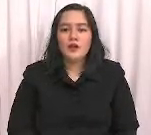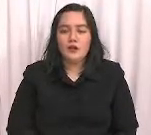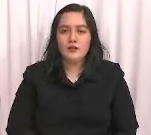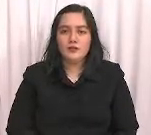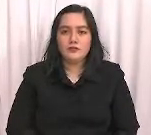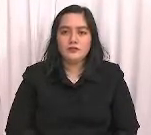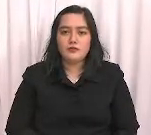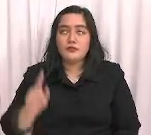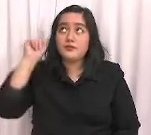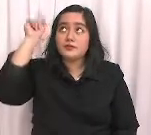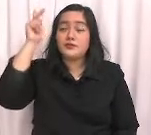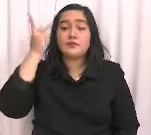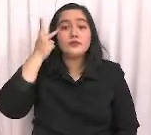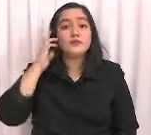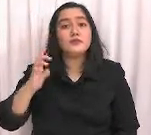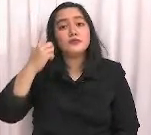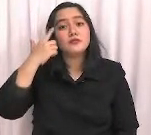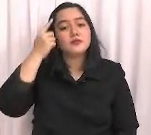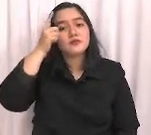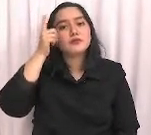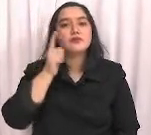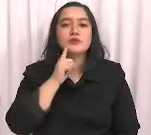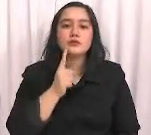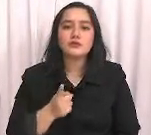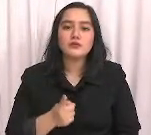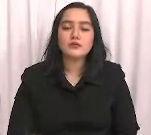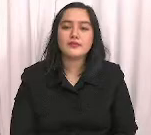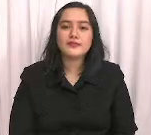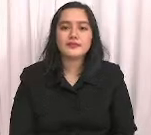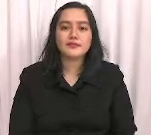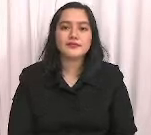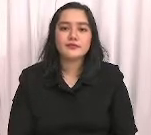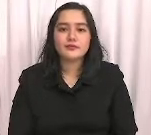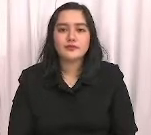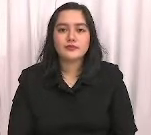lang yun eh. Na parang, na, could you imagine na,